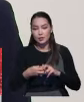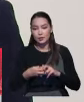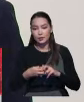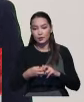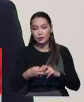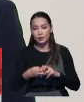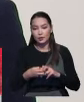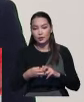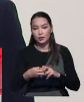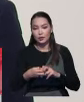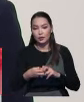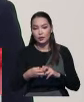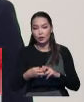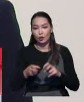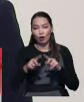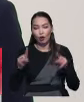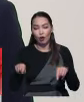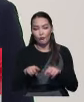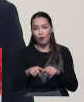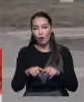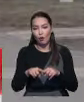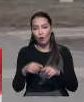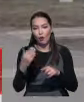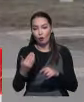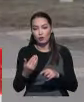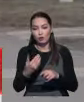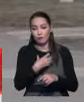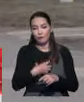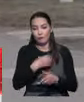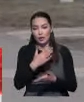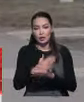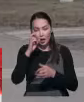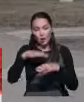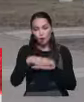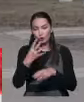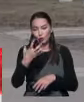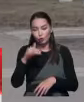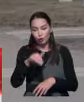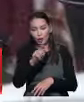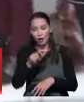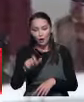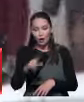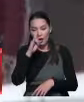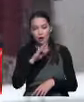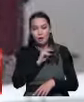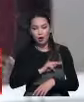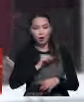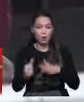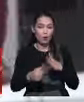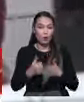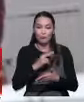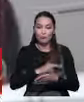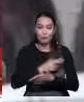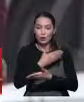қысқарту мәселесі, квотасын қысқарту мәселесі алдымызда тұр. Елімізде 450 мың Қазақстан азаматы жұмыссыз болып тіркелген. Солар жүргенде